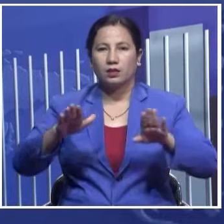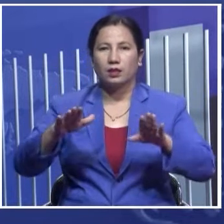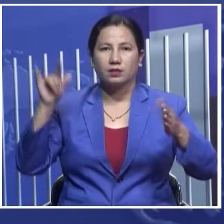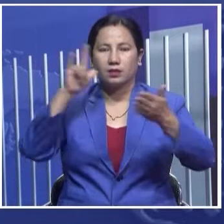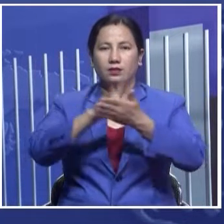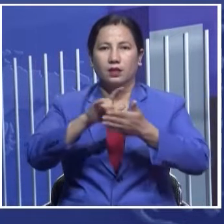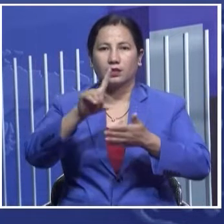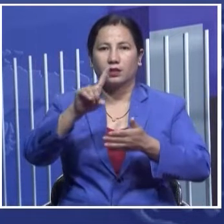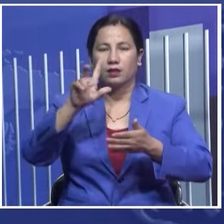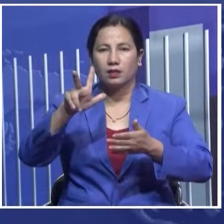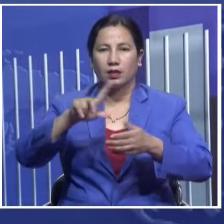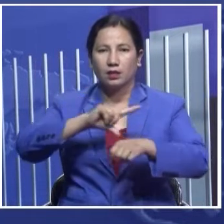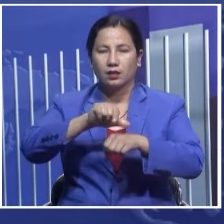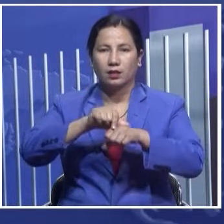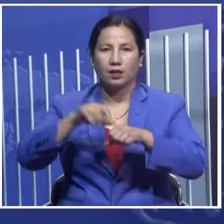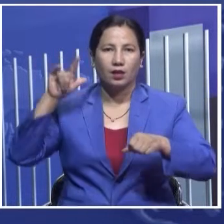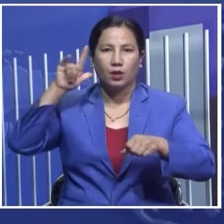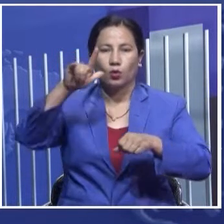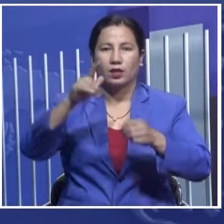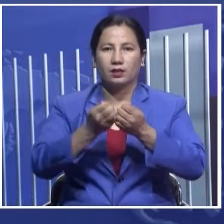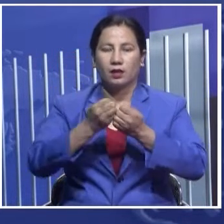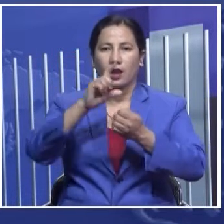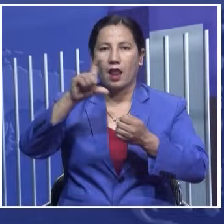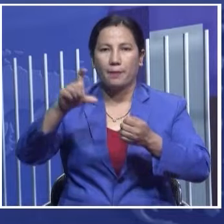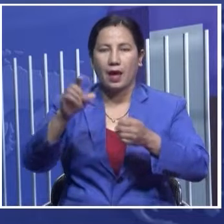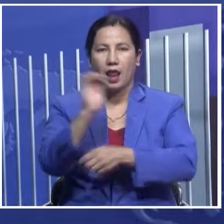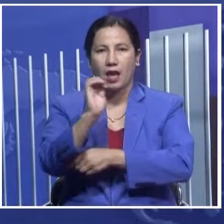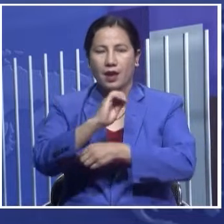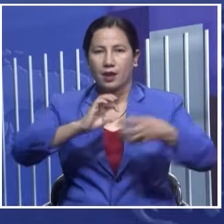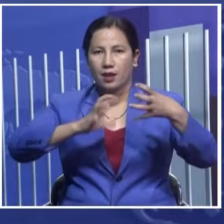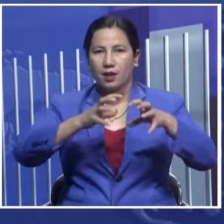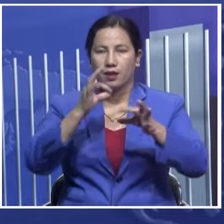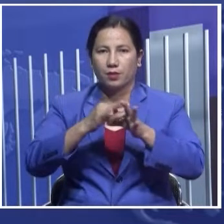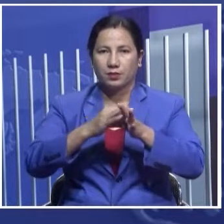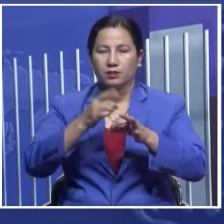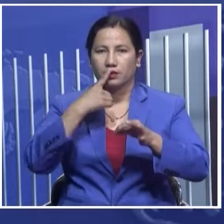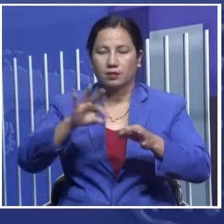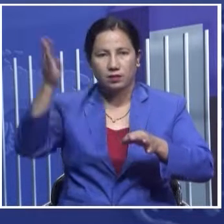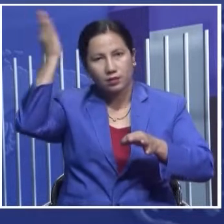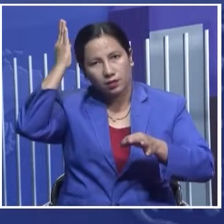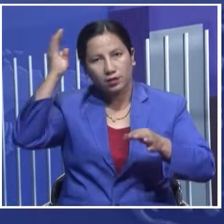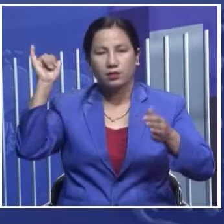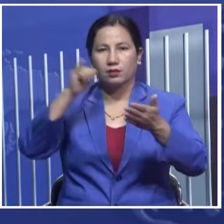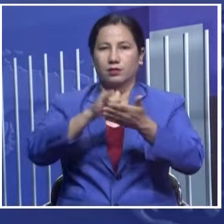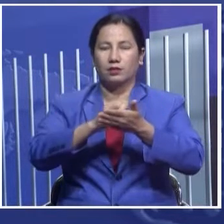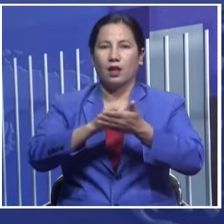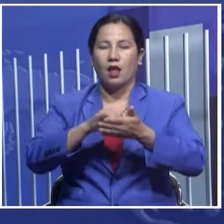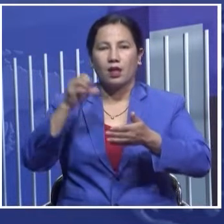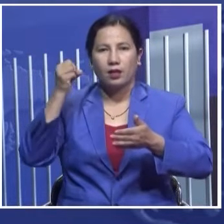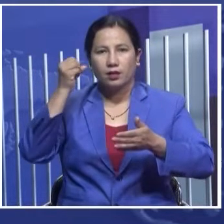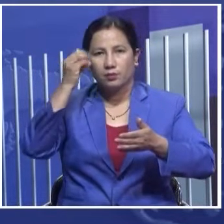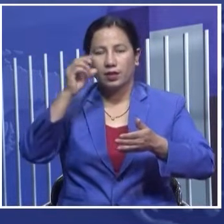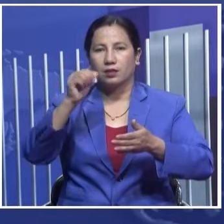18 घण्टा उडान गर्न नेपाल नागरिक उड्डयन प्राधिकरणले व्यवस्था गर्यो। सोही निर्णय धनगढी विमानस्थललाई बिहान